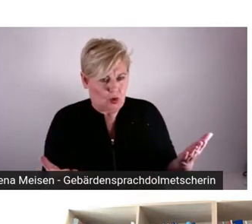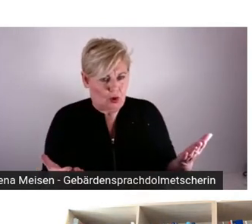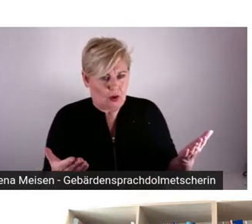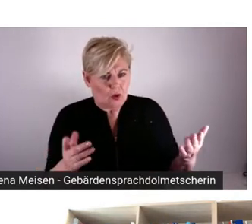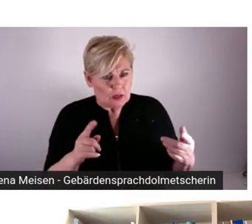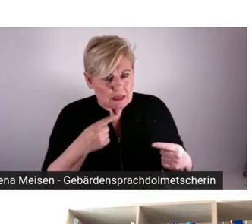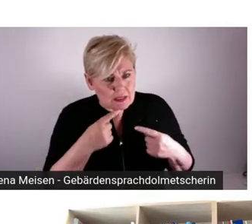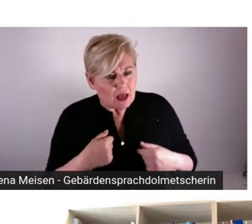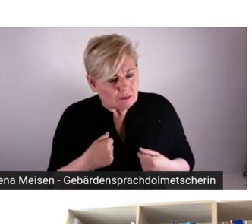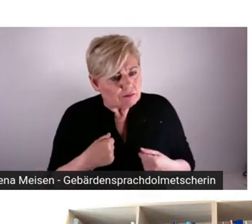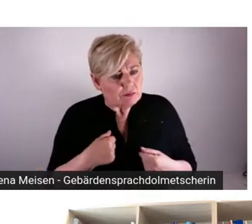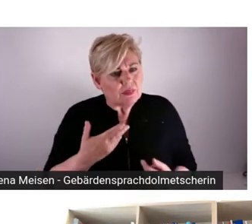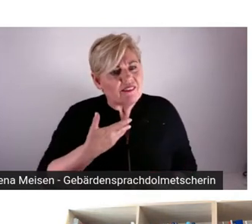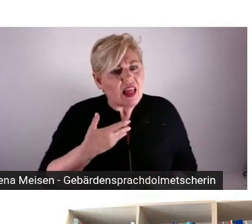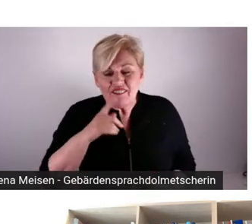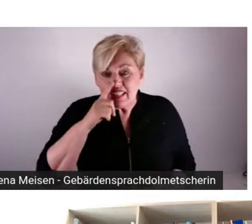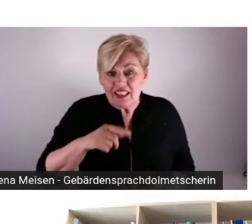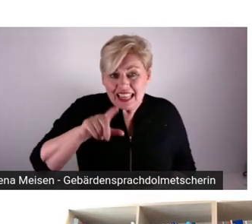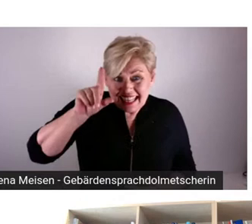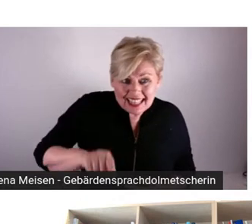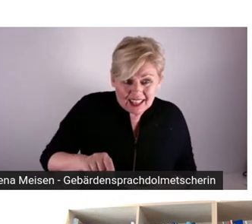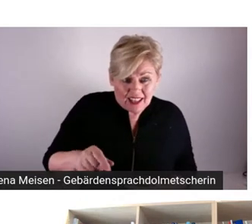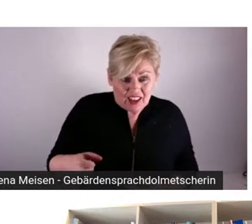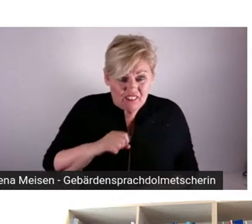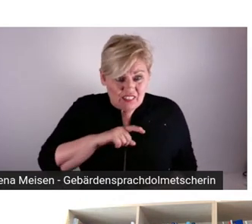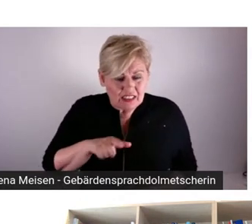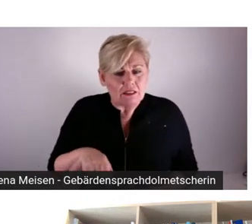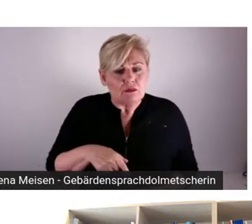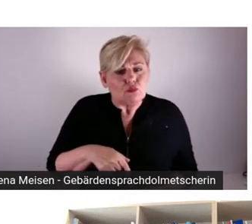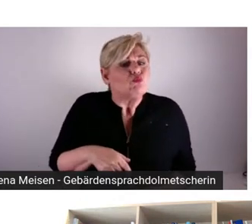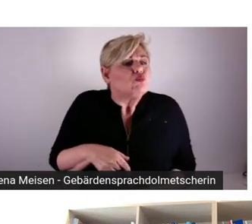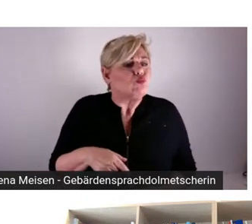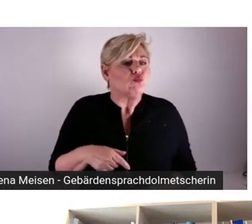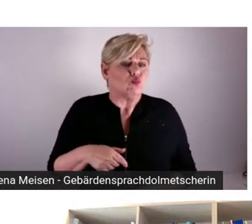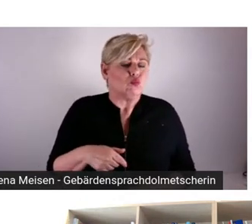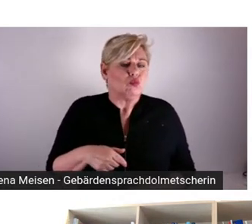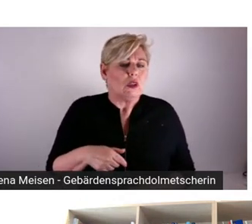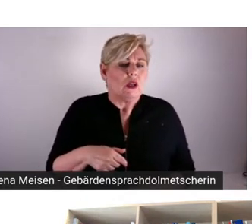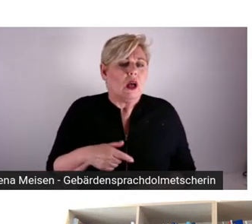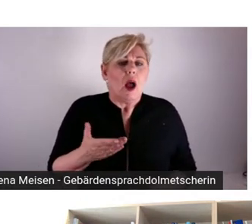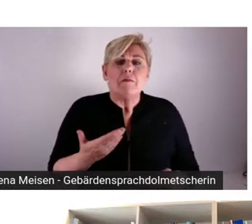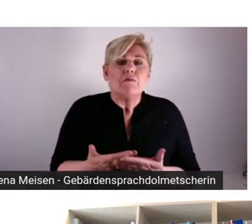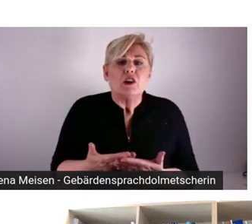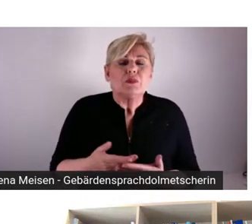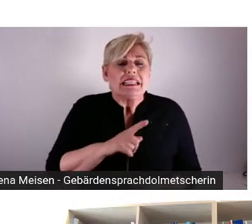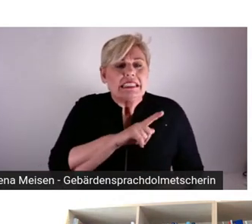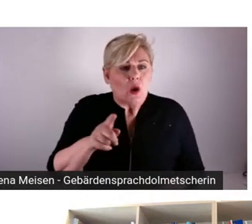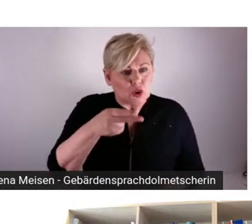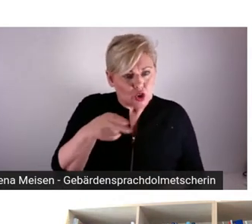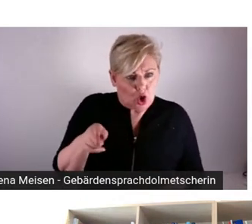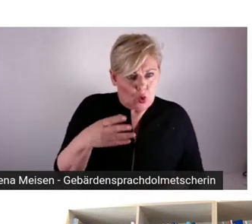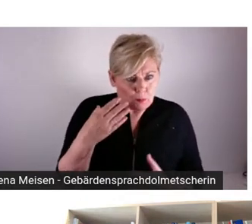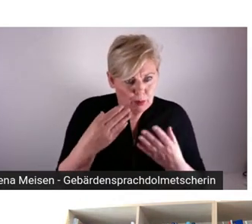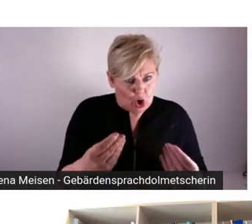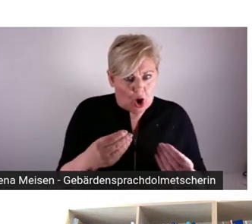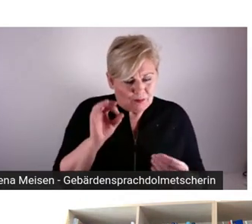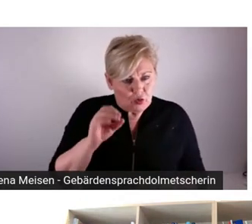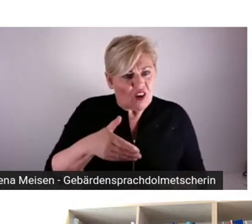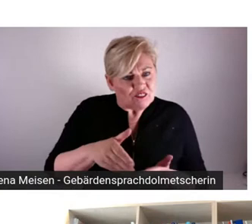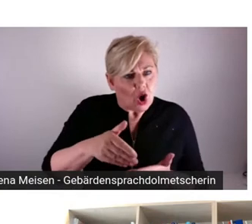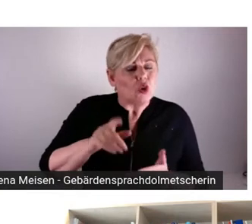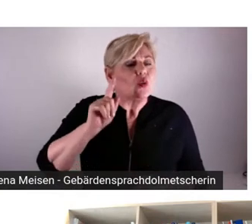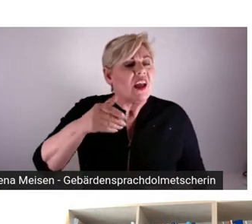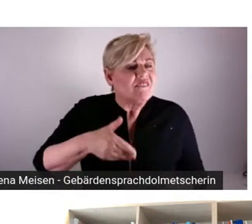wollen jedem Geringverdiener pro Jahr 1.000 Euro für Fortbildung und Weiterbildung zur Verfügung stellen, damit dieser Aufstieg im